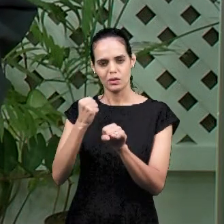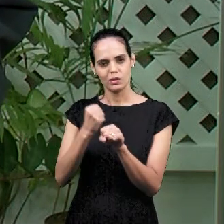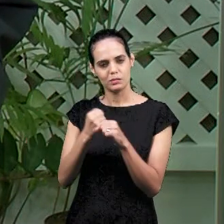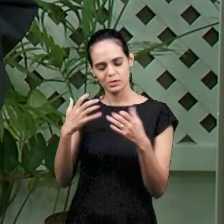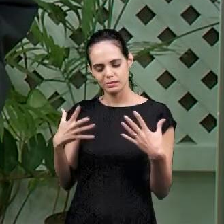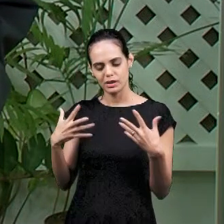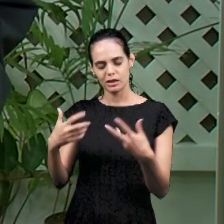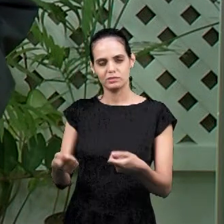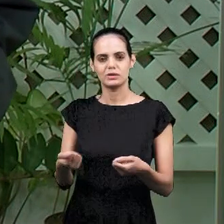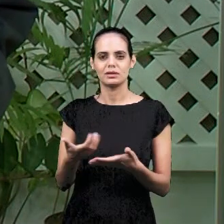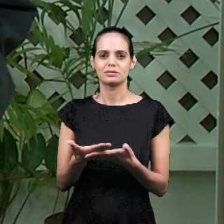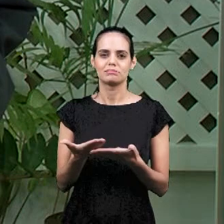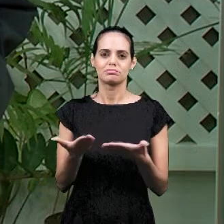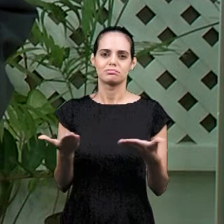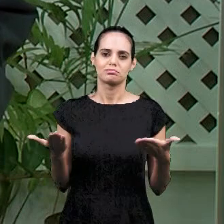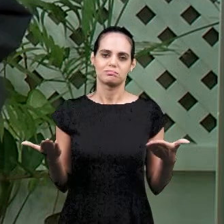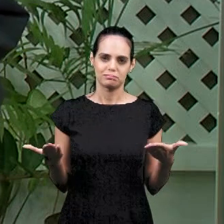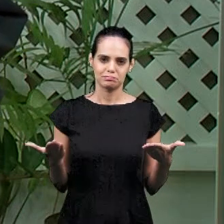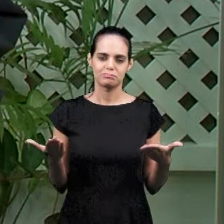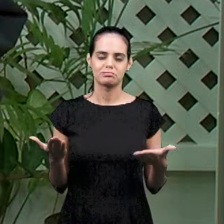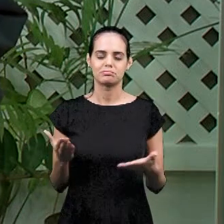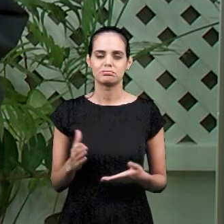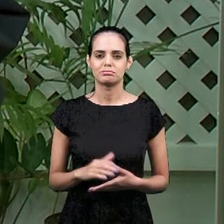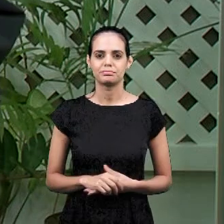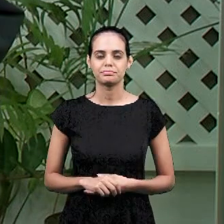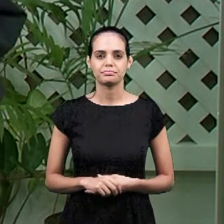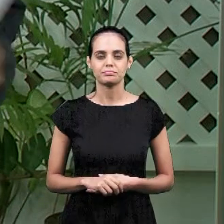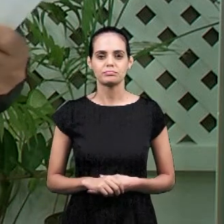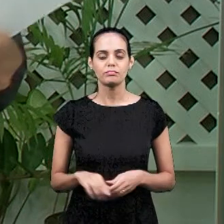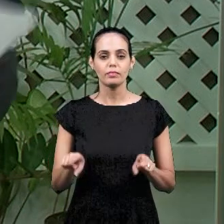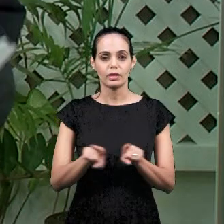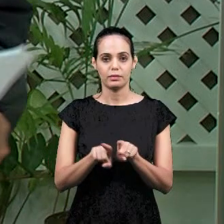pour faire cette grande œuvre qu'elle a.